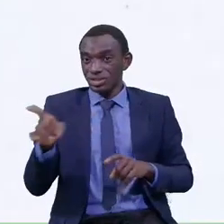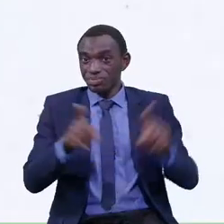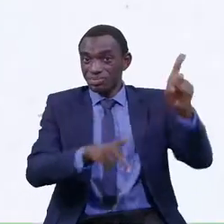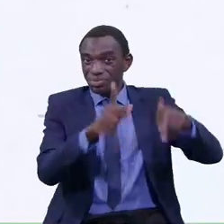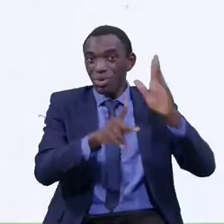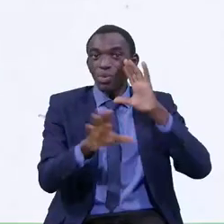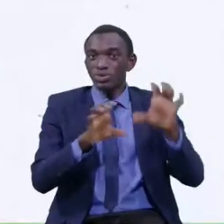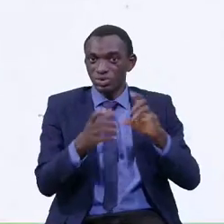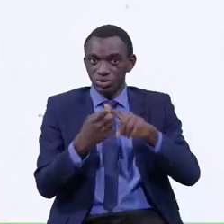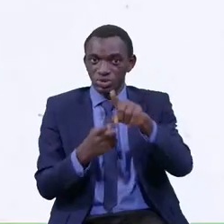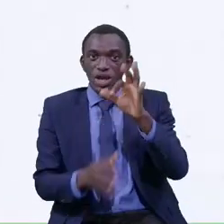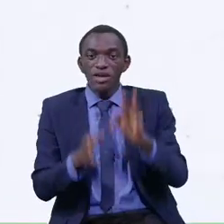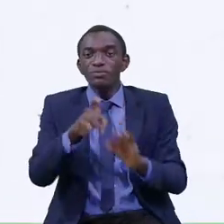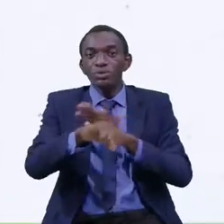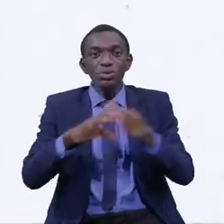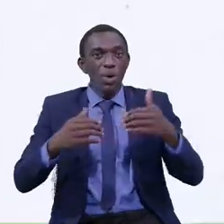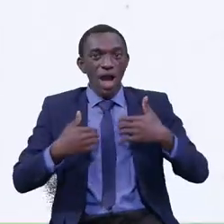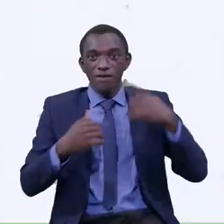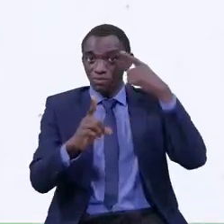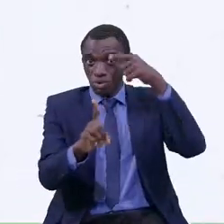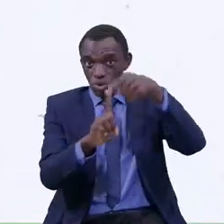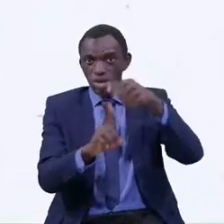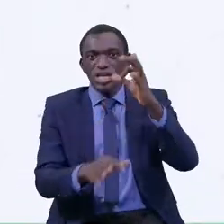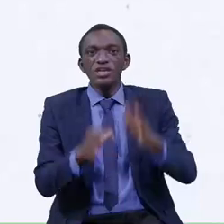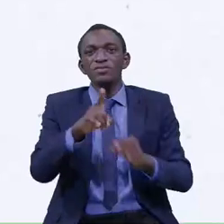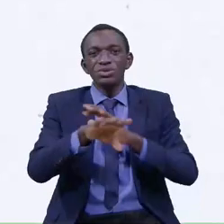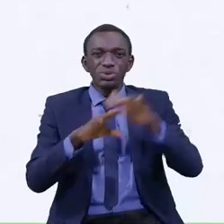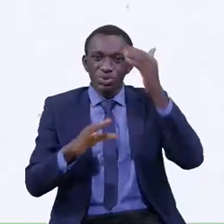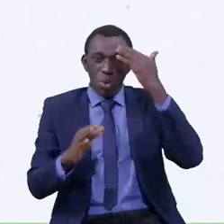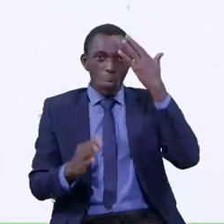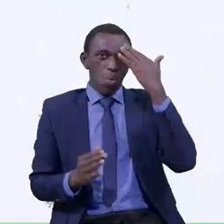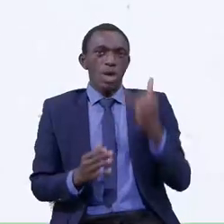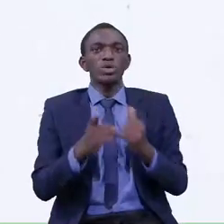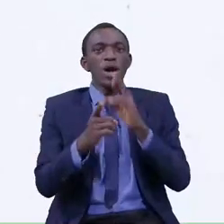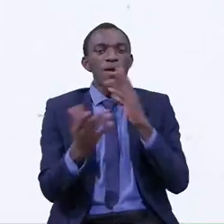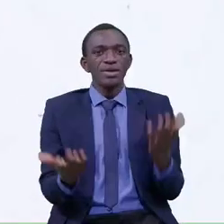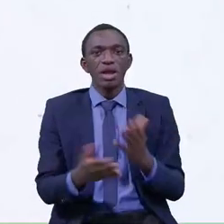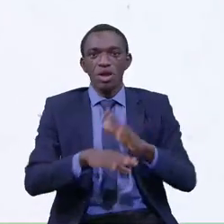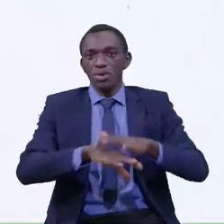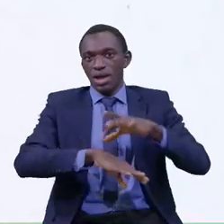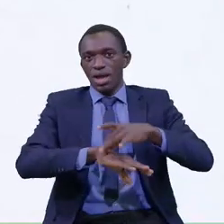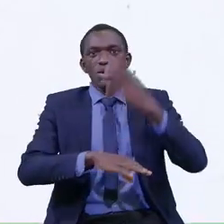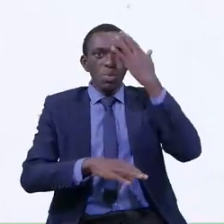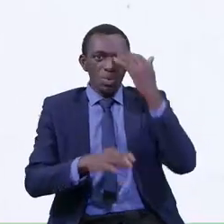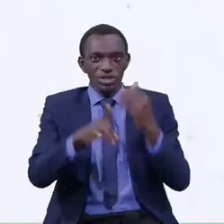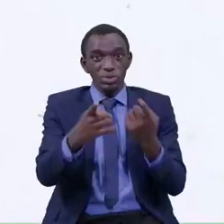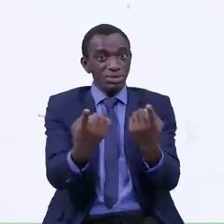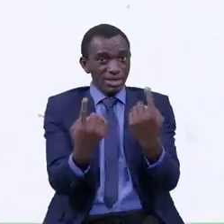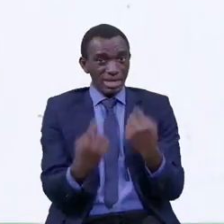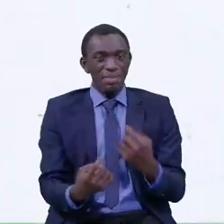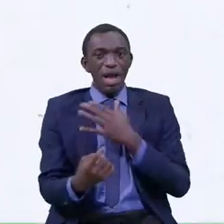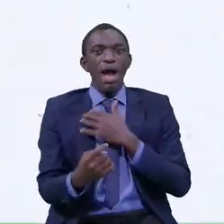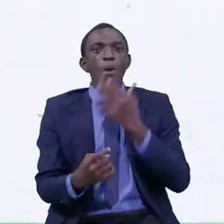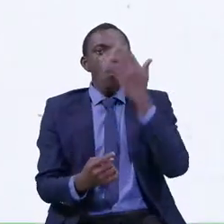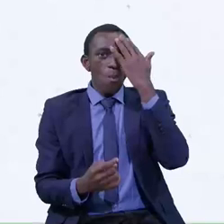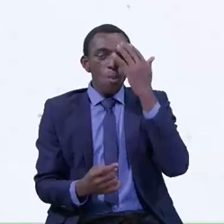d'objectif. Si tu ne sais pas pourquoi tu es sur la terre, pourquoi tu es venu, pourquoi tu vis et où tu